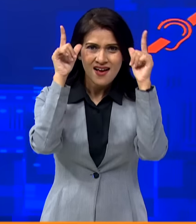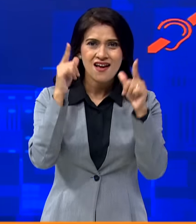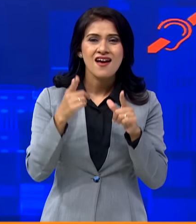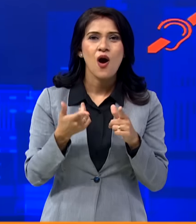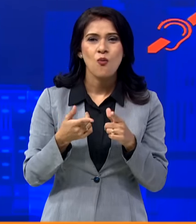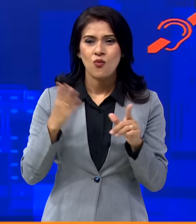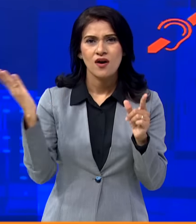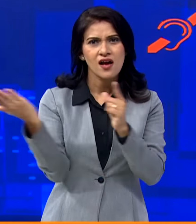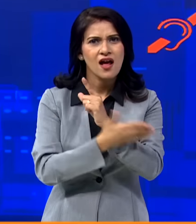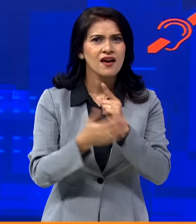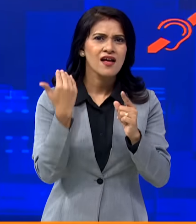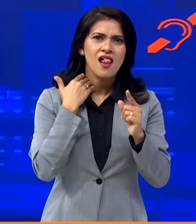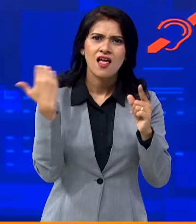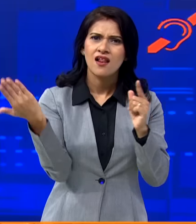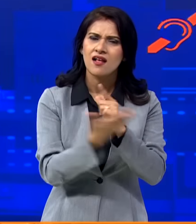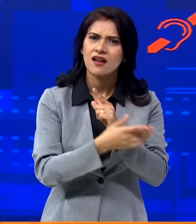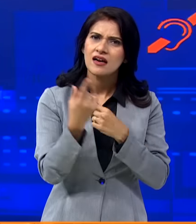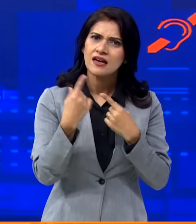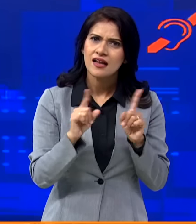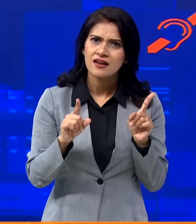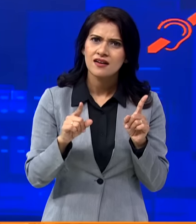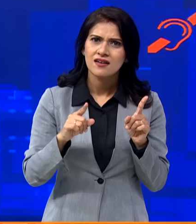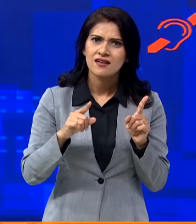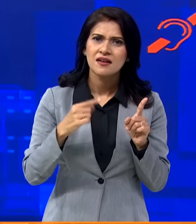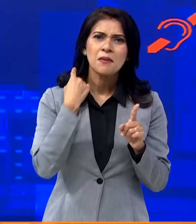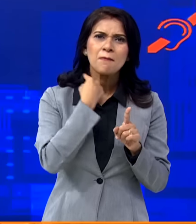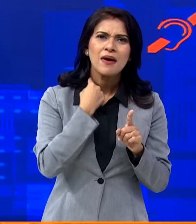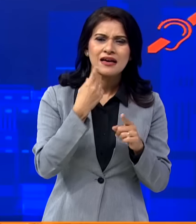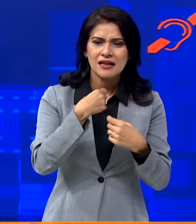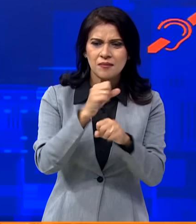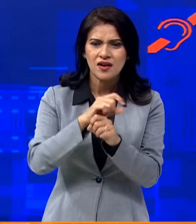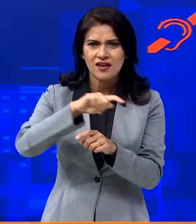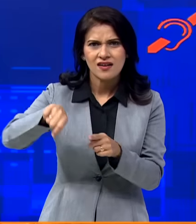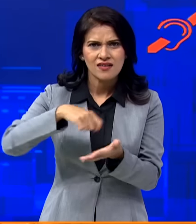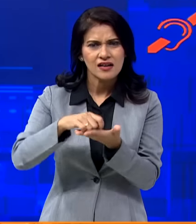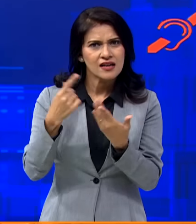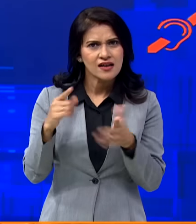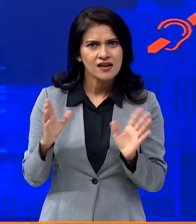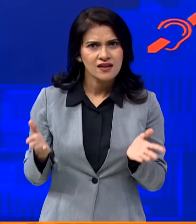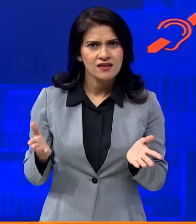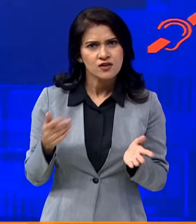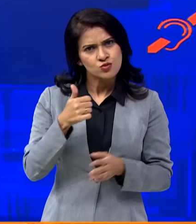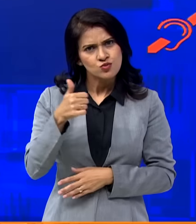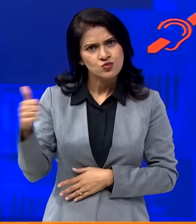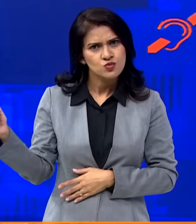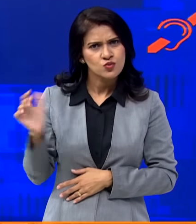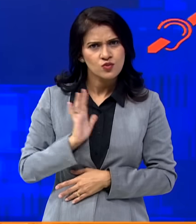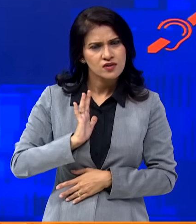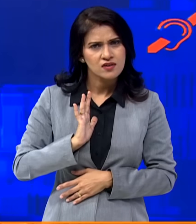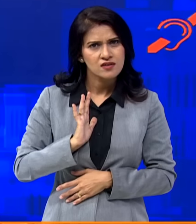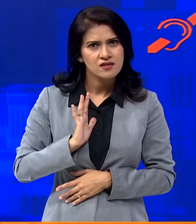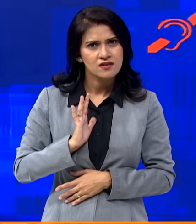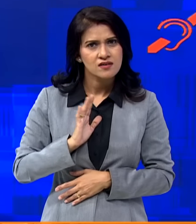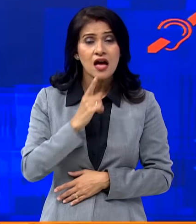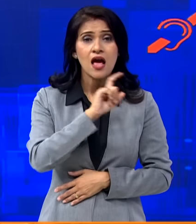वायरल करते हो यह सनातन है खड़गे जी के बेटे ने कहा सनातन गंदा शब्द है क्या राहुल गांधी ने सवाल